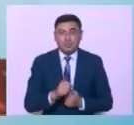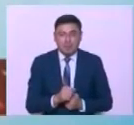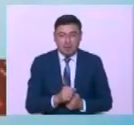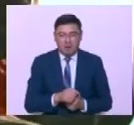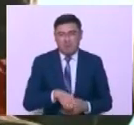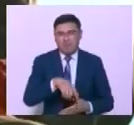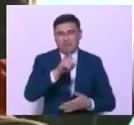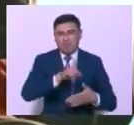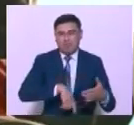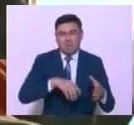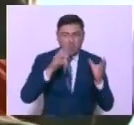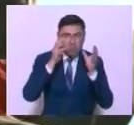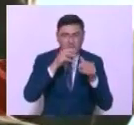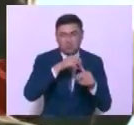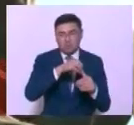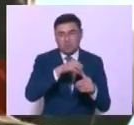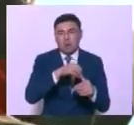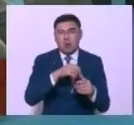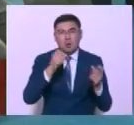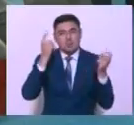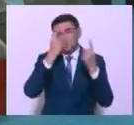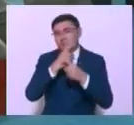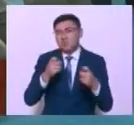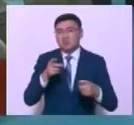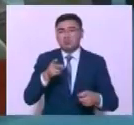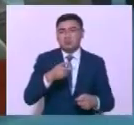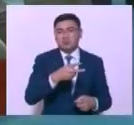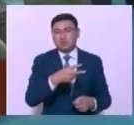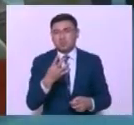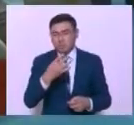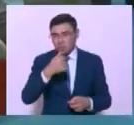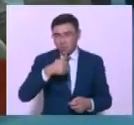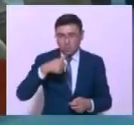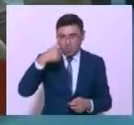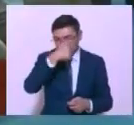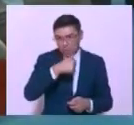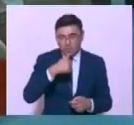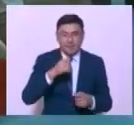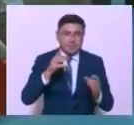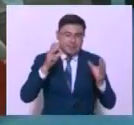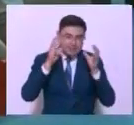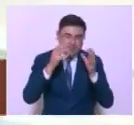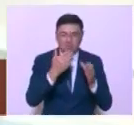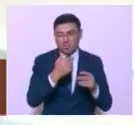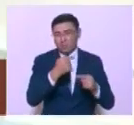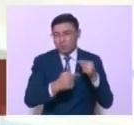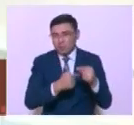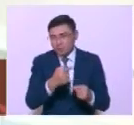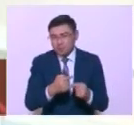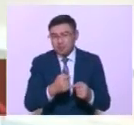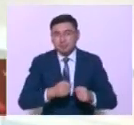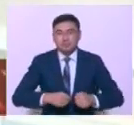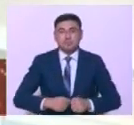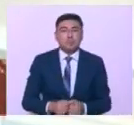мусульман Казахстана объявил 2024 год годом ислама и ценности традиции в рамках такого доброго мероприятия во многих духовных центрах